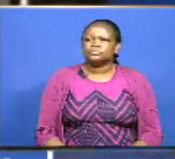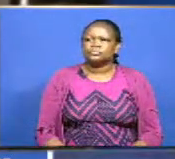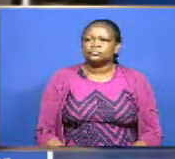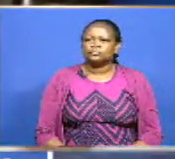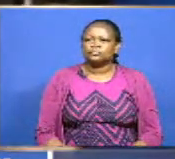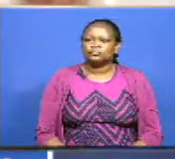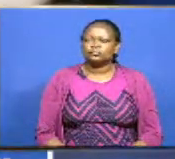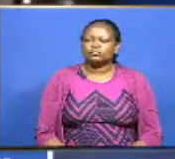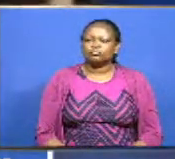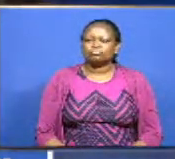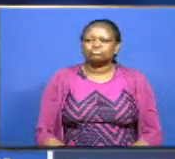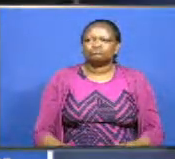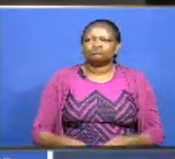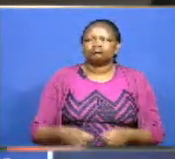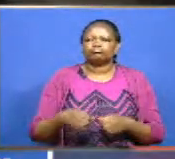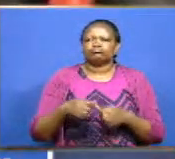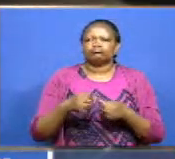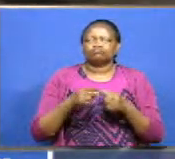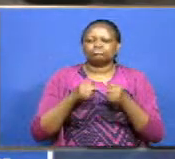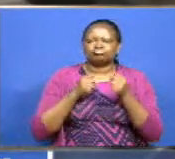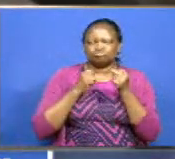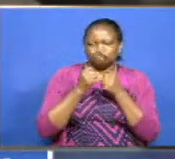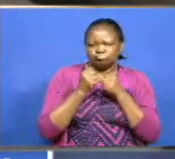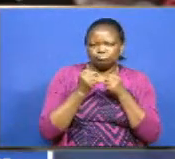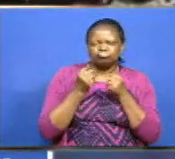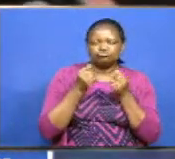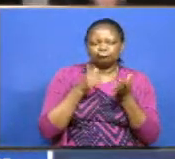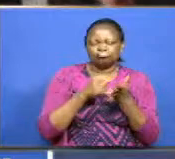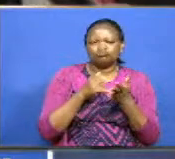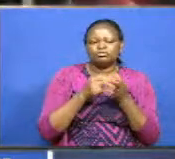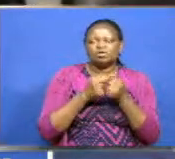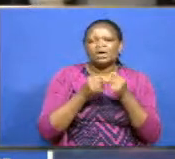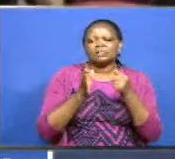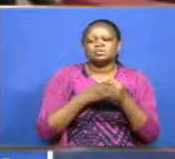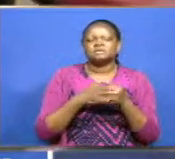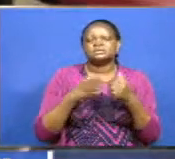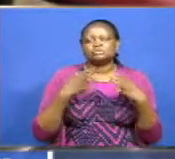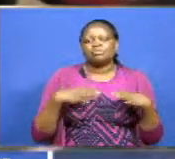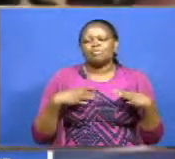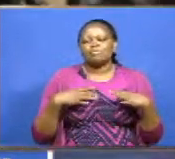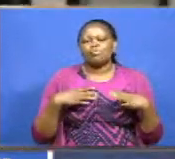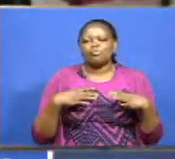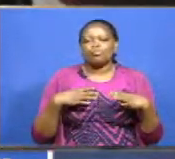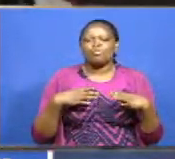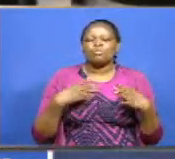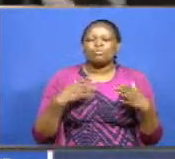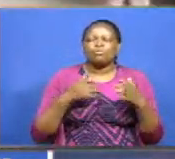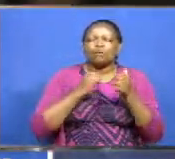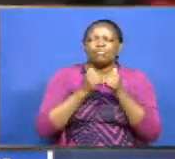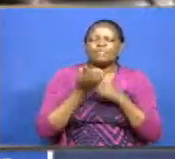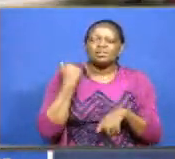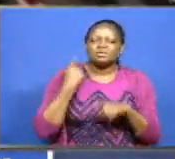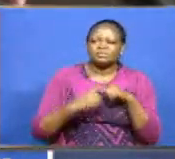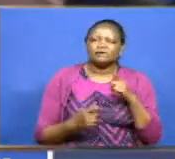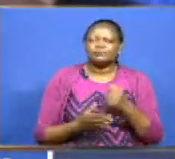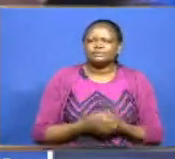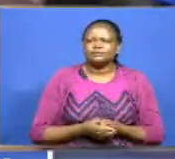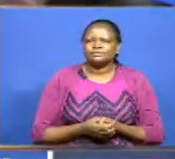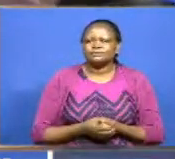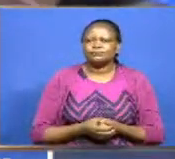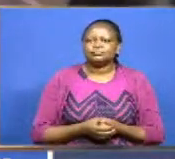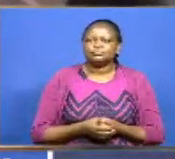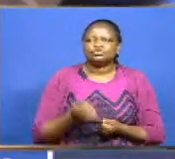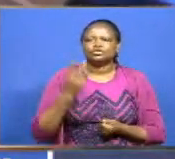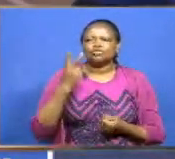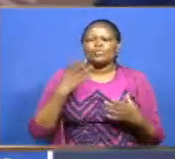Mabondia hao wawili walikuwa miongoni mwa mabondia 19 walioshiriki kwenye mashindano ya kufuzu barani Afrika nchini Senegali mwaka uliopita. Ni mabondia